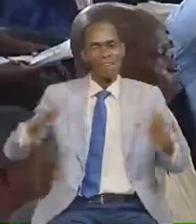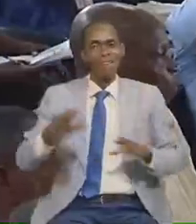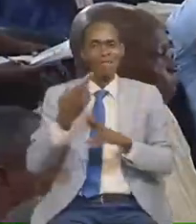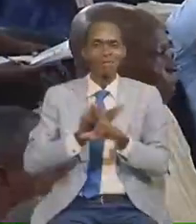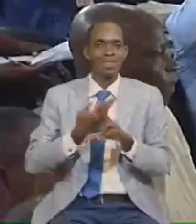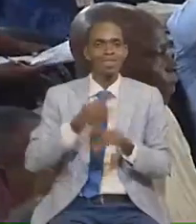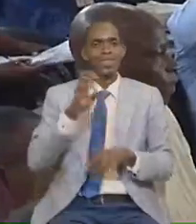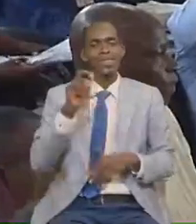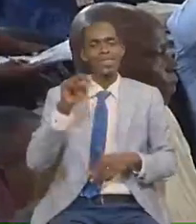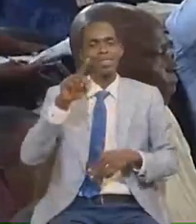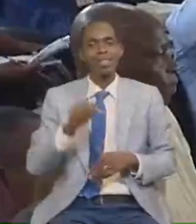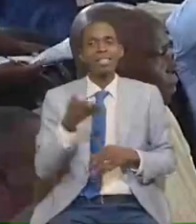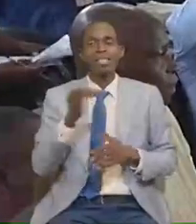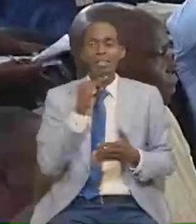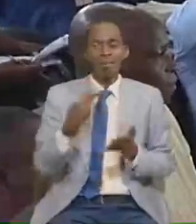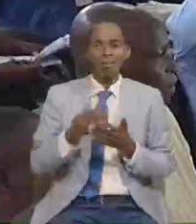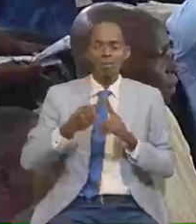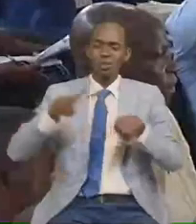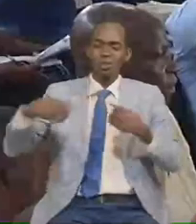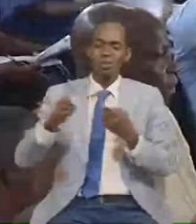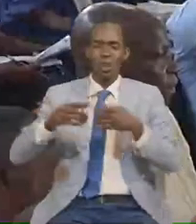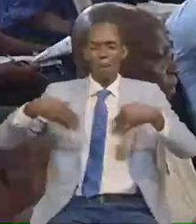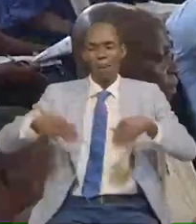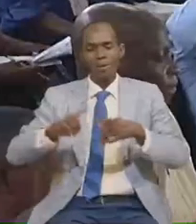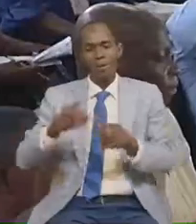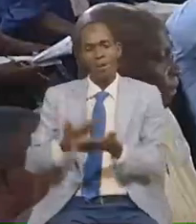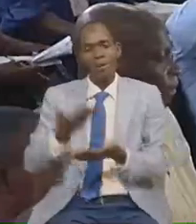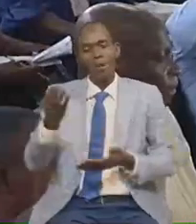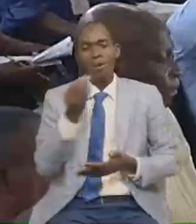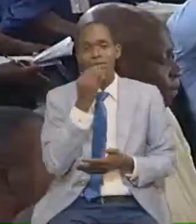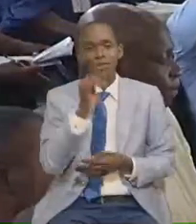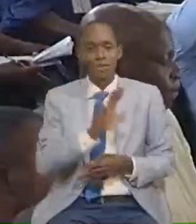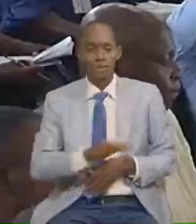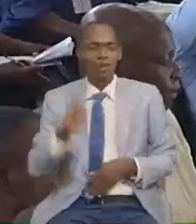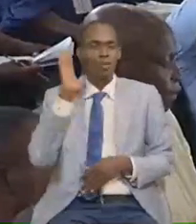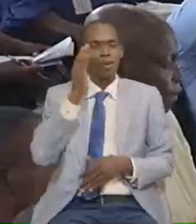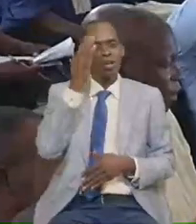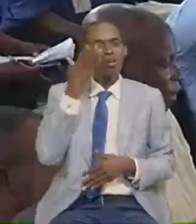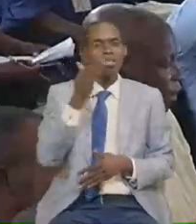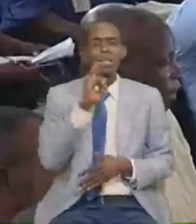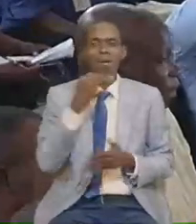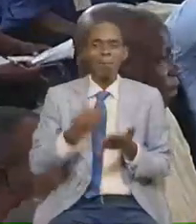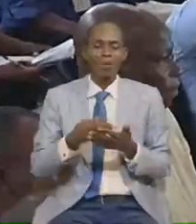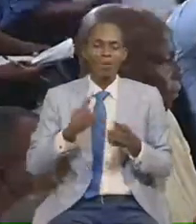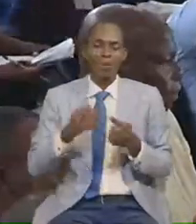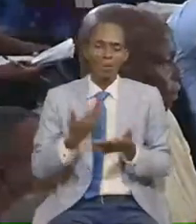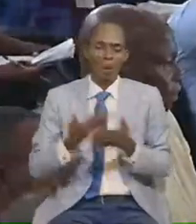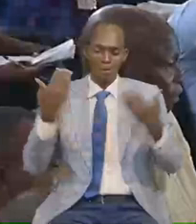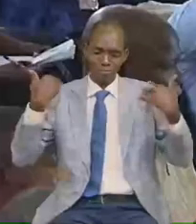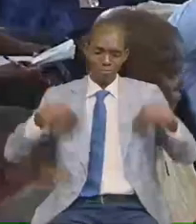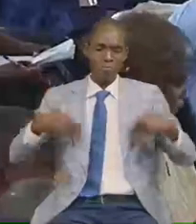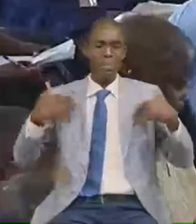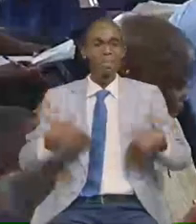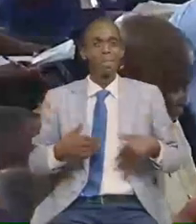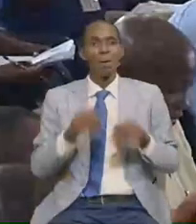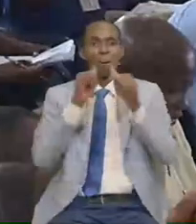aller au marché acheter à manger. Les enfants sauront qu'il y a de l'argent pour acheter des habits. Tu